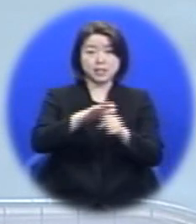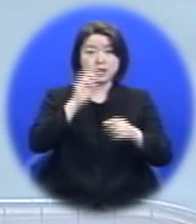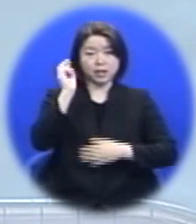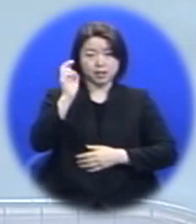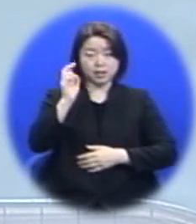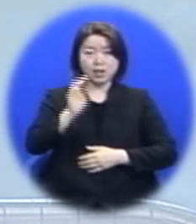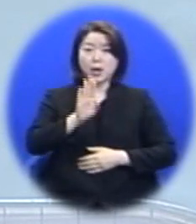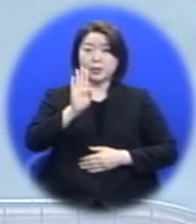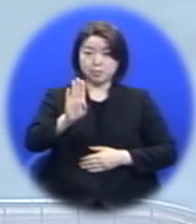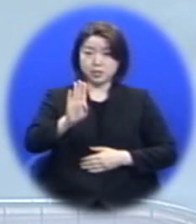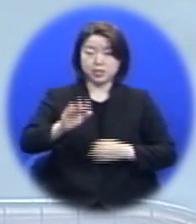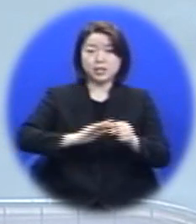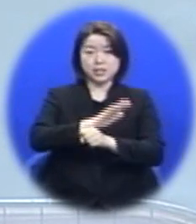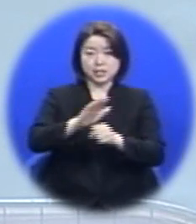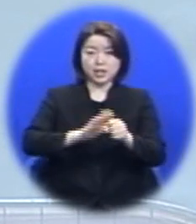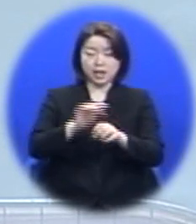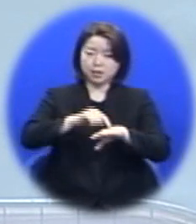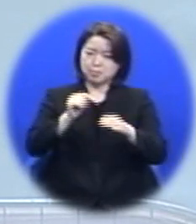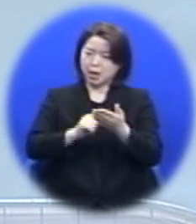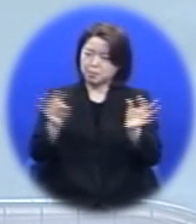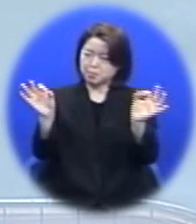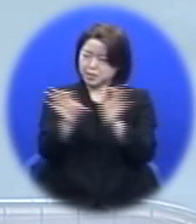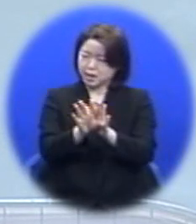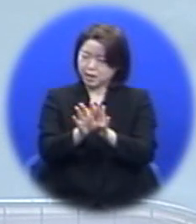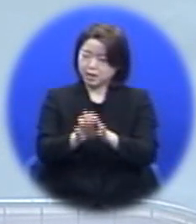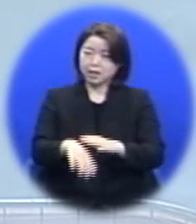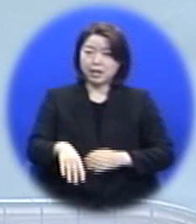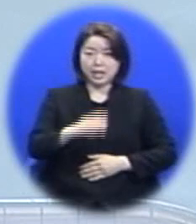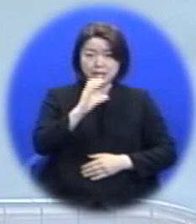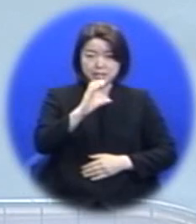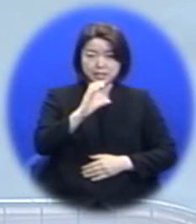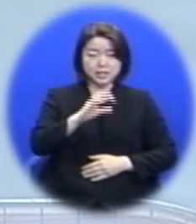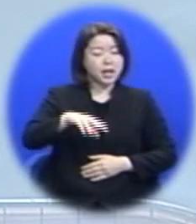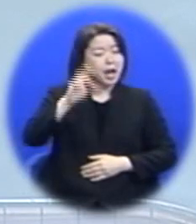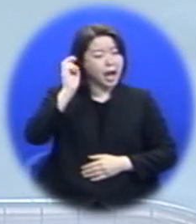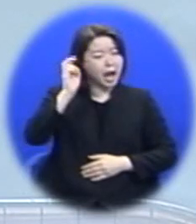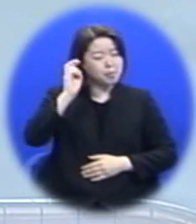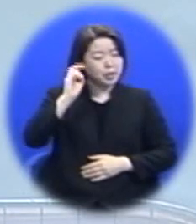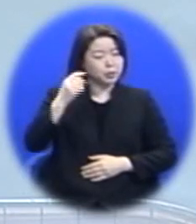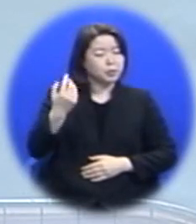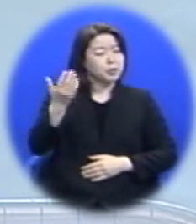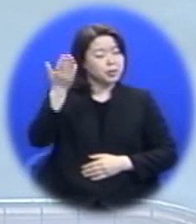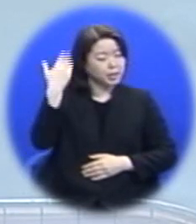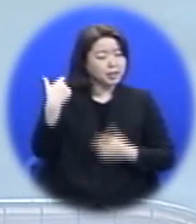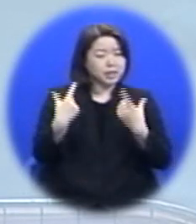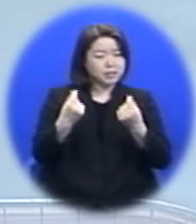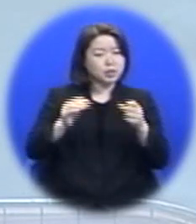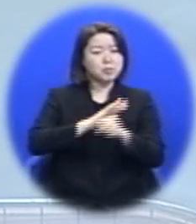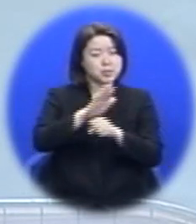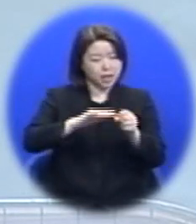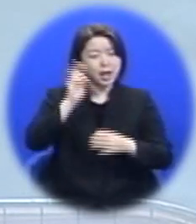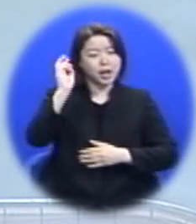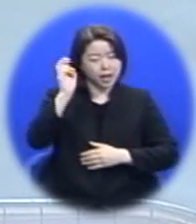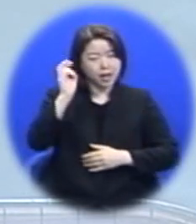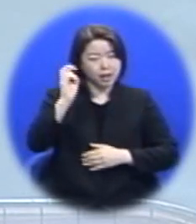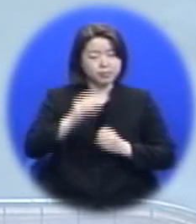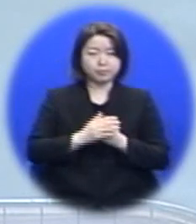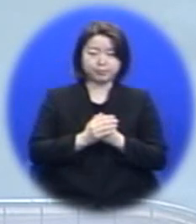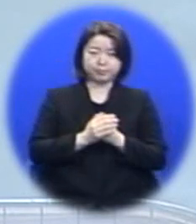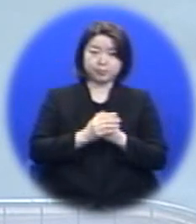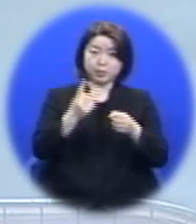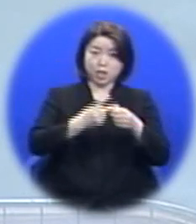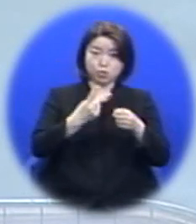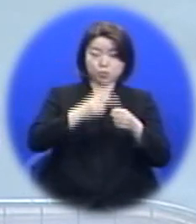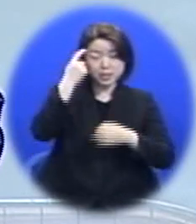B. 사랑하는 마음이 사라질 것이다. C. 아마도 예전처럼 사랑할 것이다. 두 번째